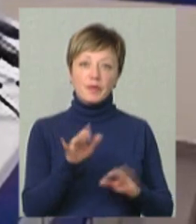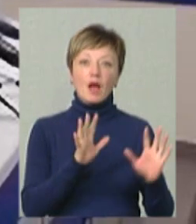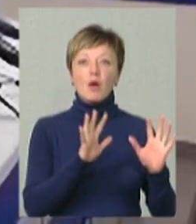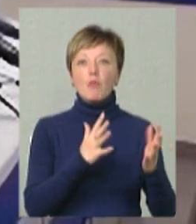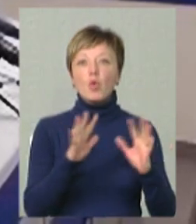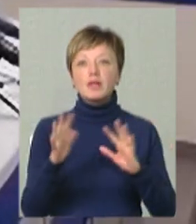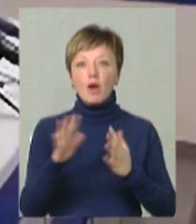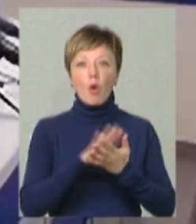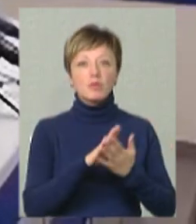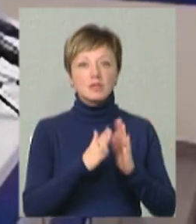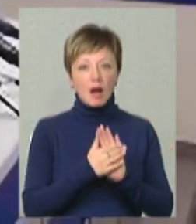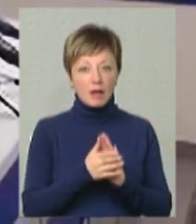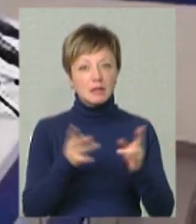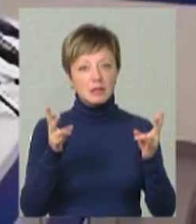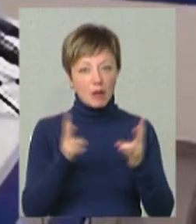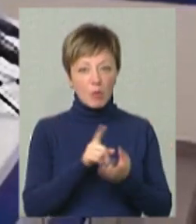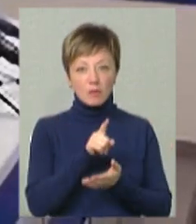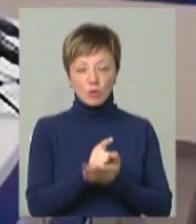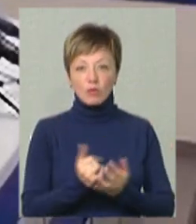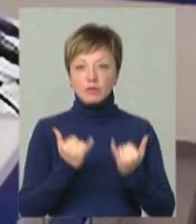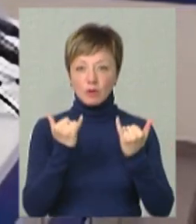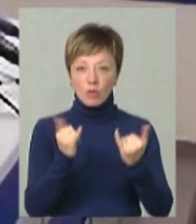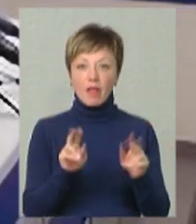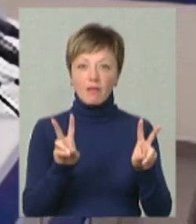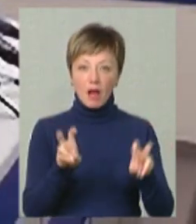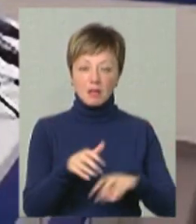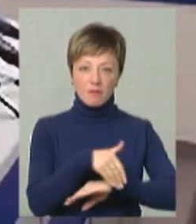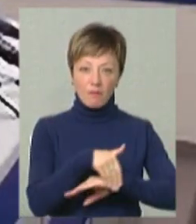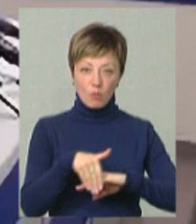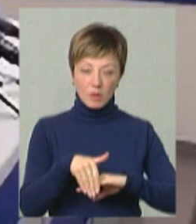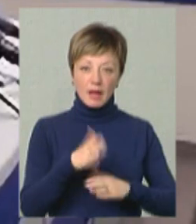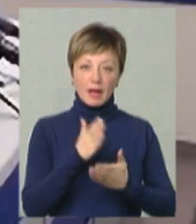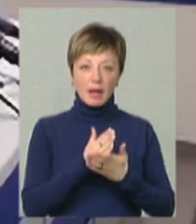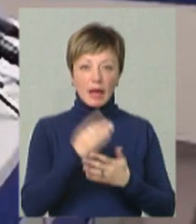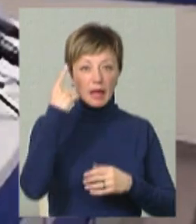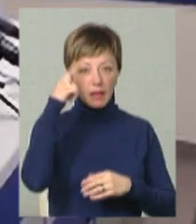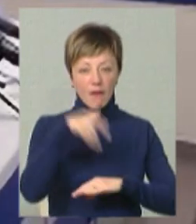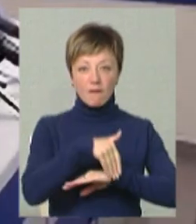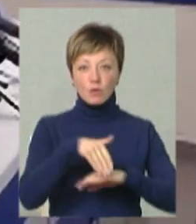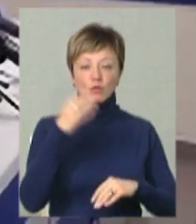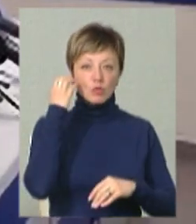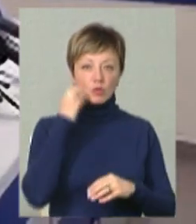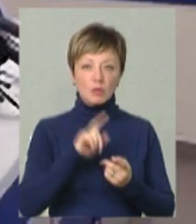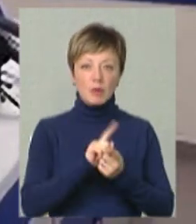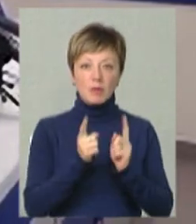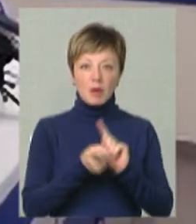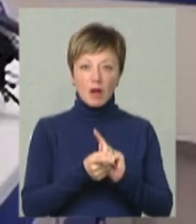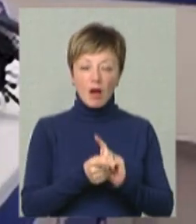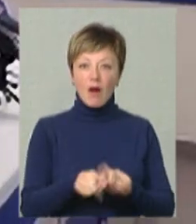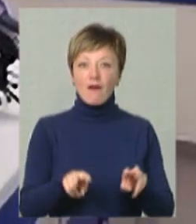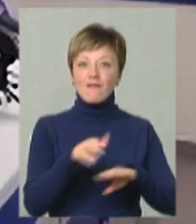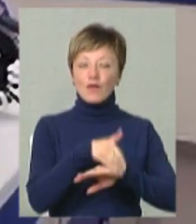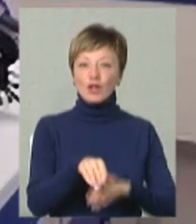події, обставини, які теж треба буде обов'язково вшановувати в назвах вулиць. Зараз от є ідея вулицю Пушкіна, наприклад, перейменувати на вулицю